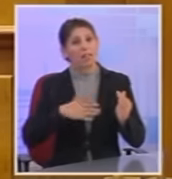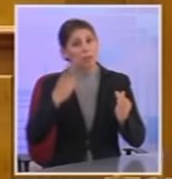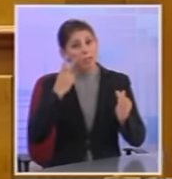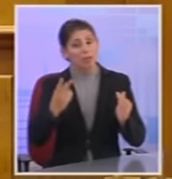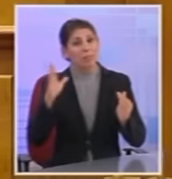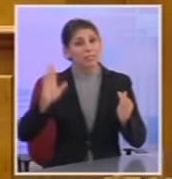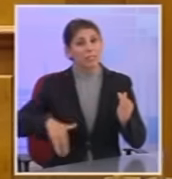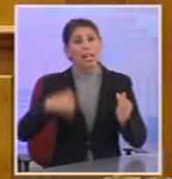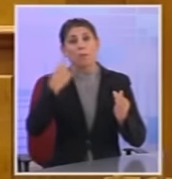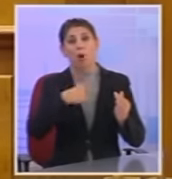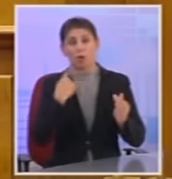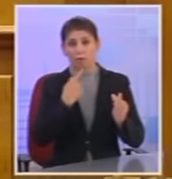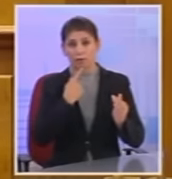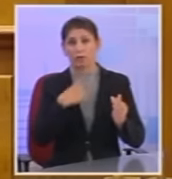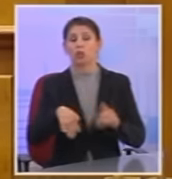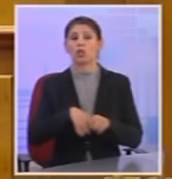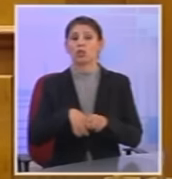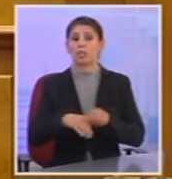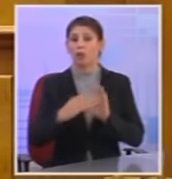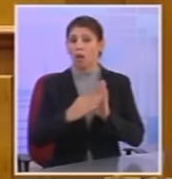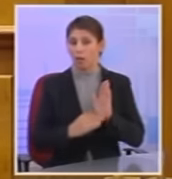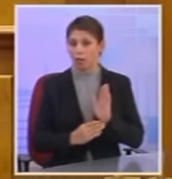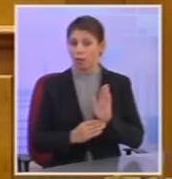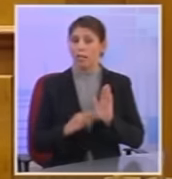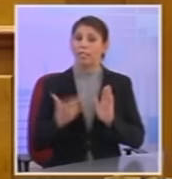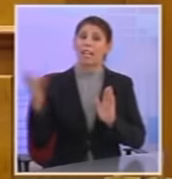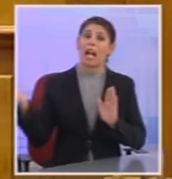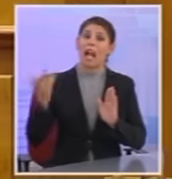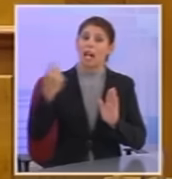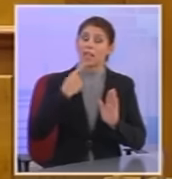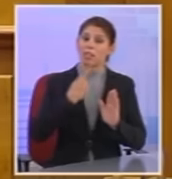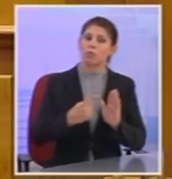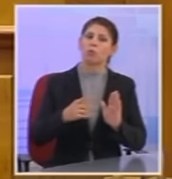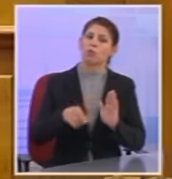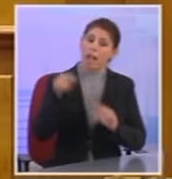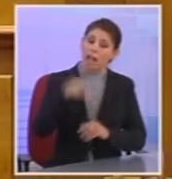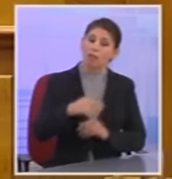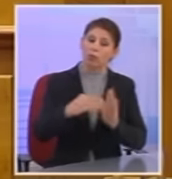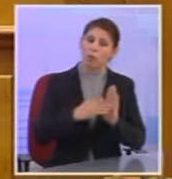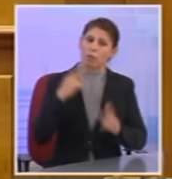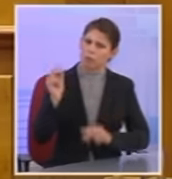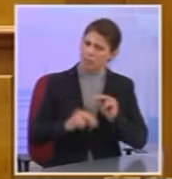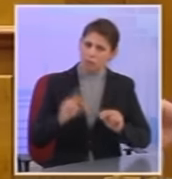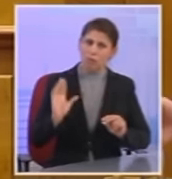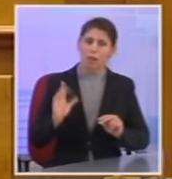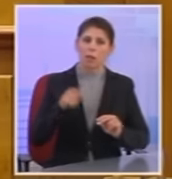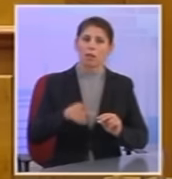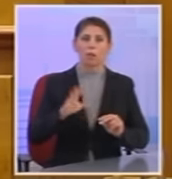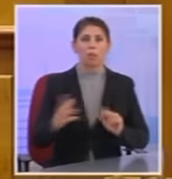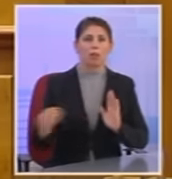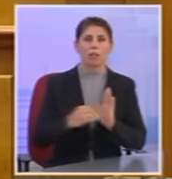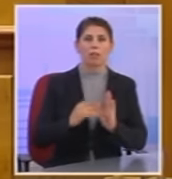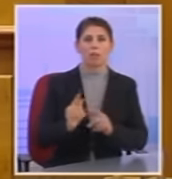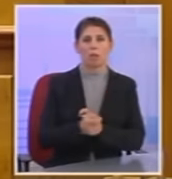δούμε την τελική μορφή των σχετικών άρθρων. Γιατί αν σας πούμε ότι το τάδε άρθρο το ψηφίζουμε, μπορεί εκεί να βάλετε